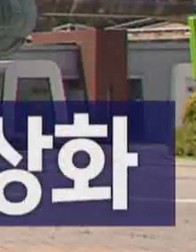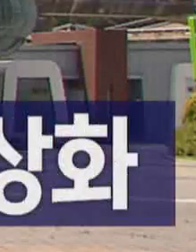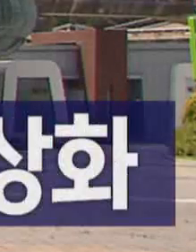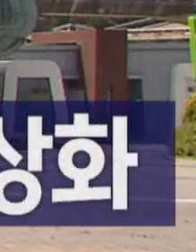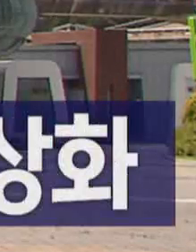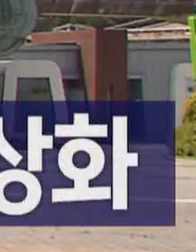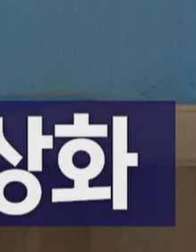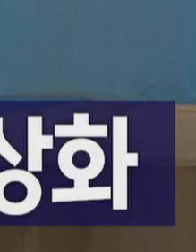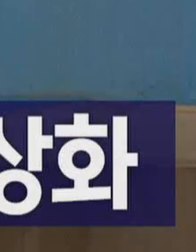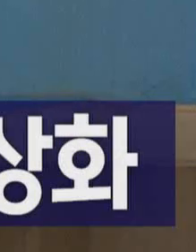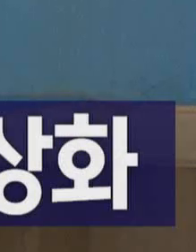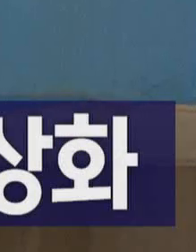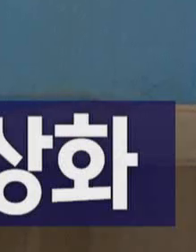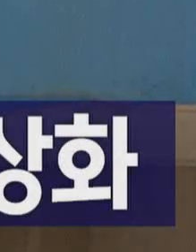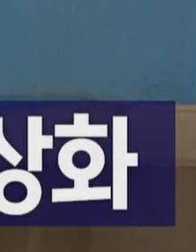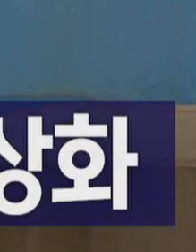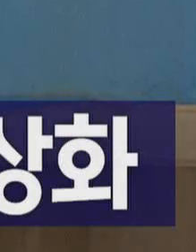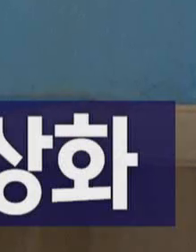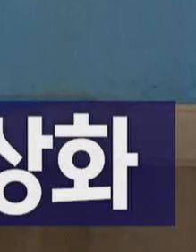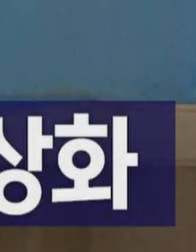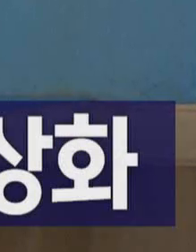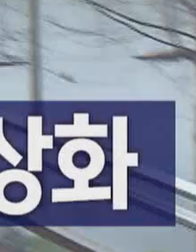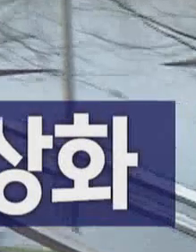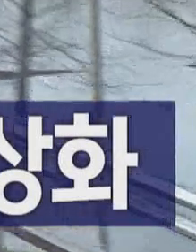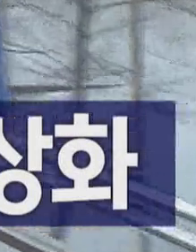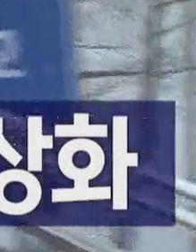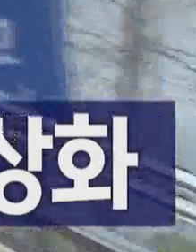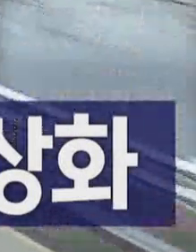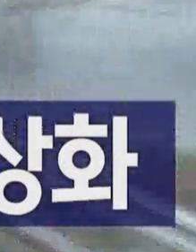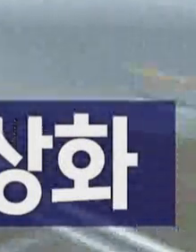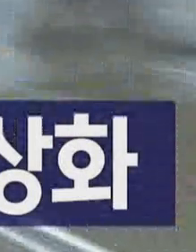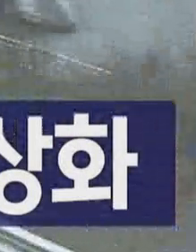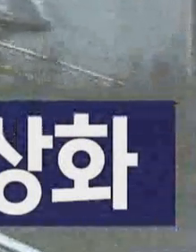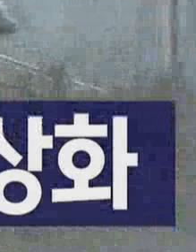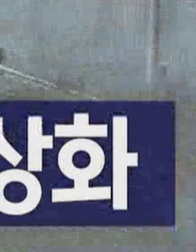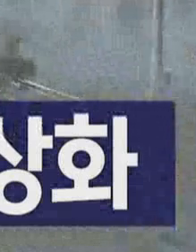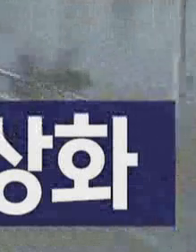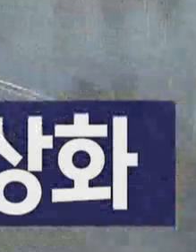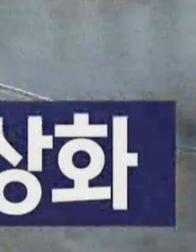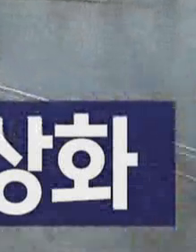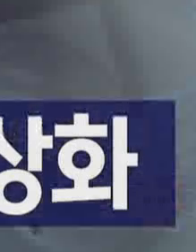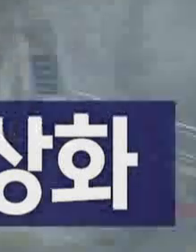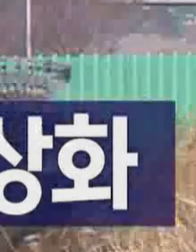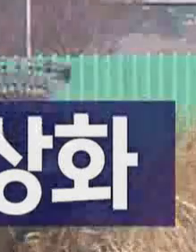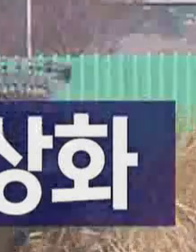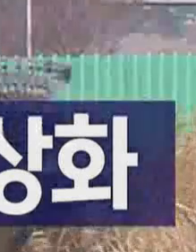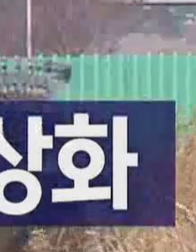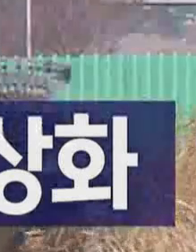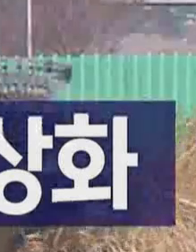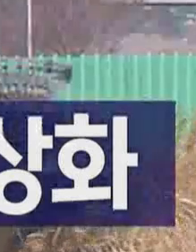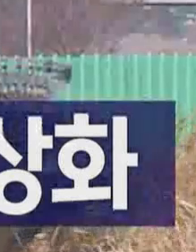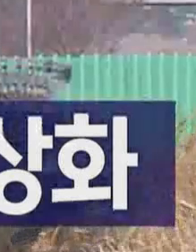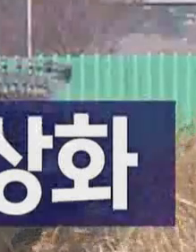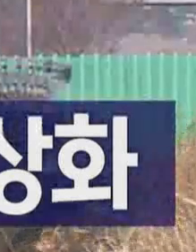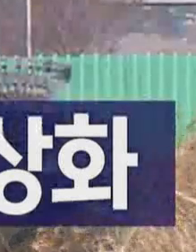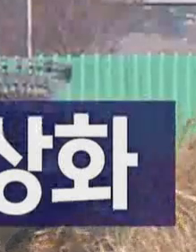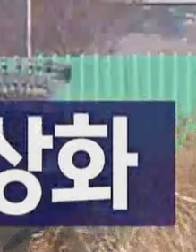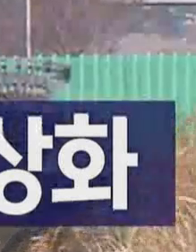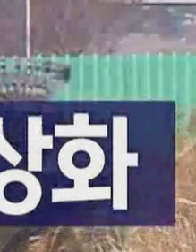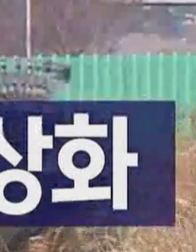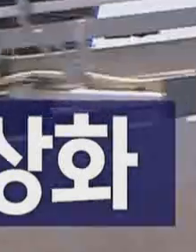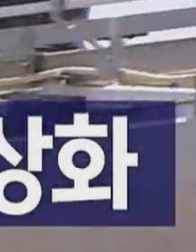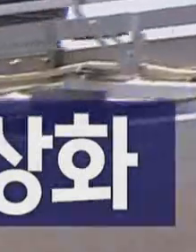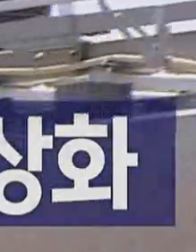순천만 스카이큐브가 파행 만 2년 만인 다음 달 말 정상으로 운행하게 됩니다. 고질적인 경영난을